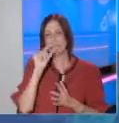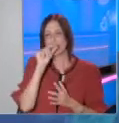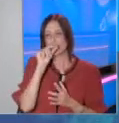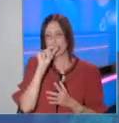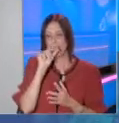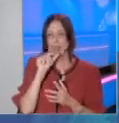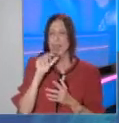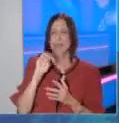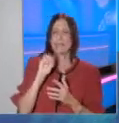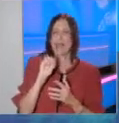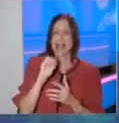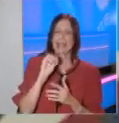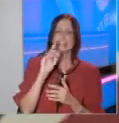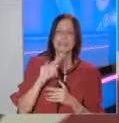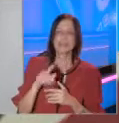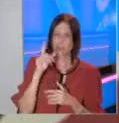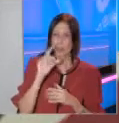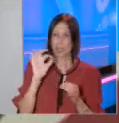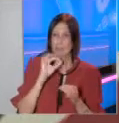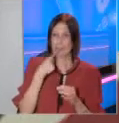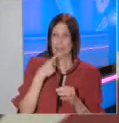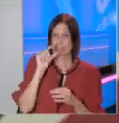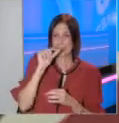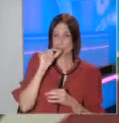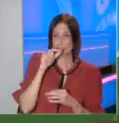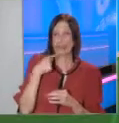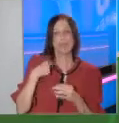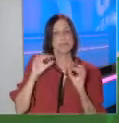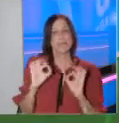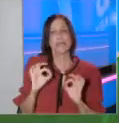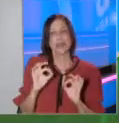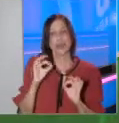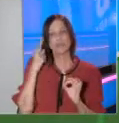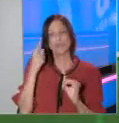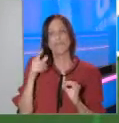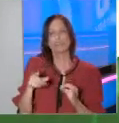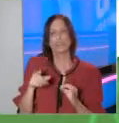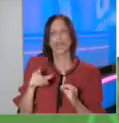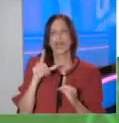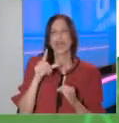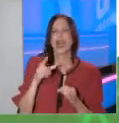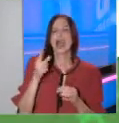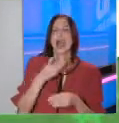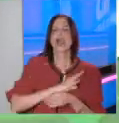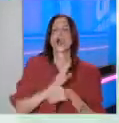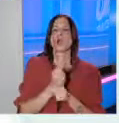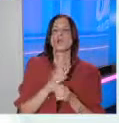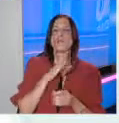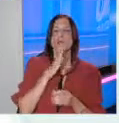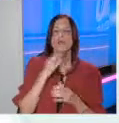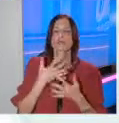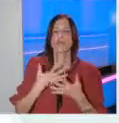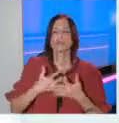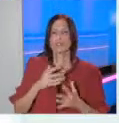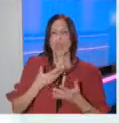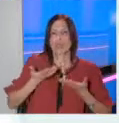מלך זילברשלג, היא משעשעת מאוד, והוא צייץ את הציוץ הזה, הוא אומר, אני באמת חושש שקורונה גורמת לבעיות פוריות כבר כמעט חודש שלא נולד